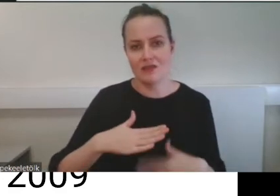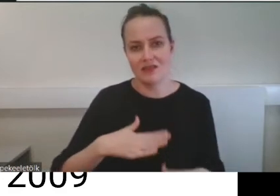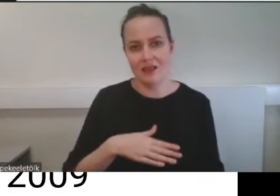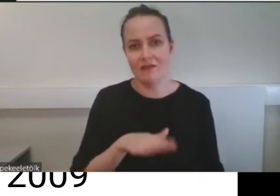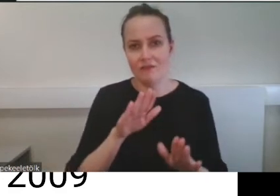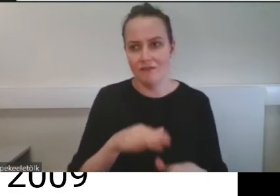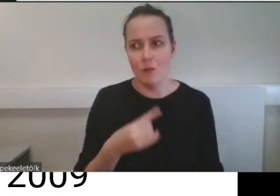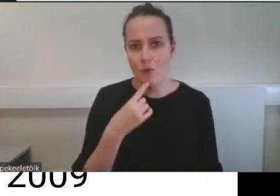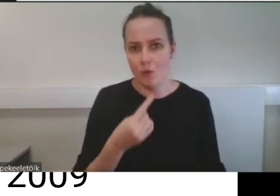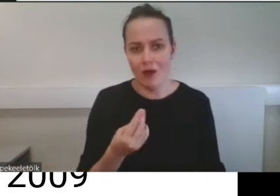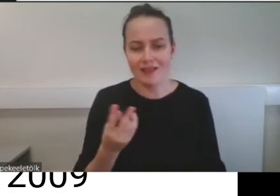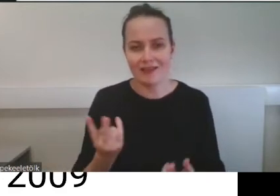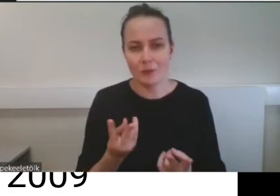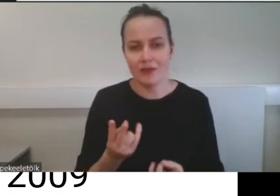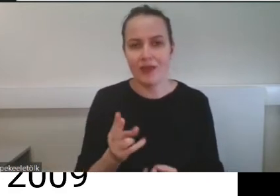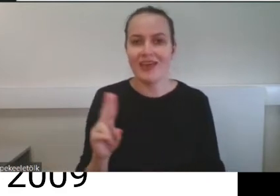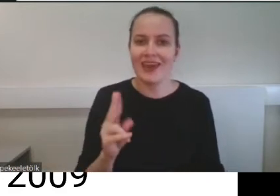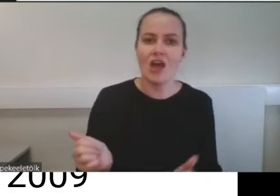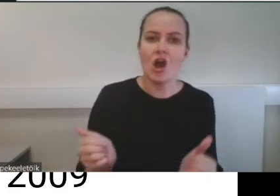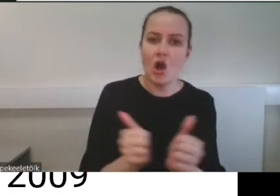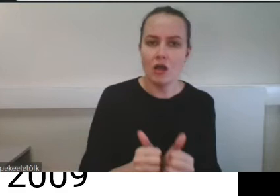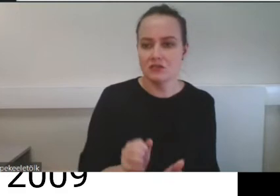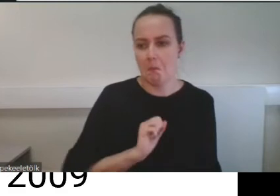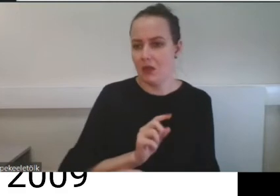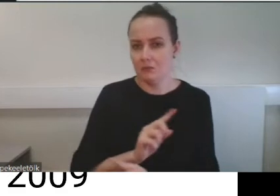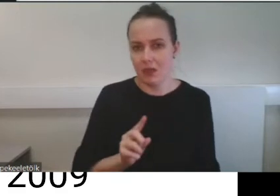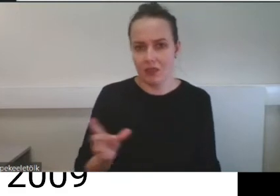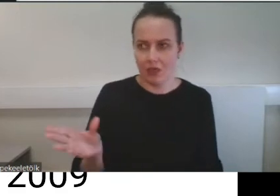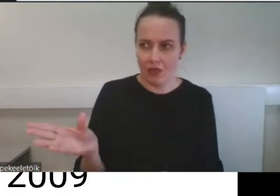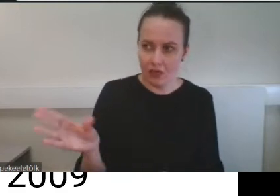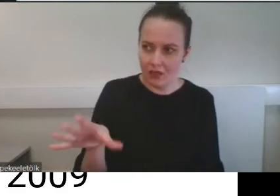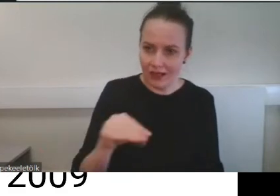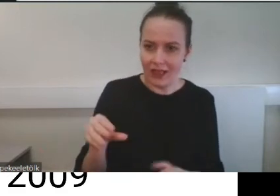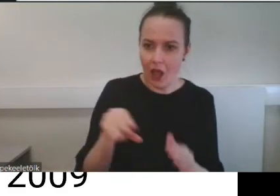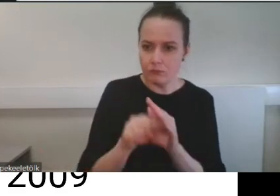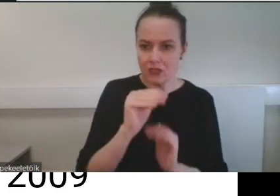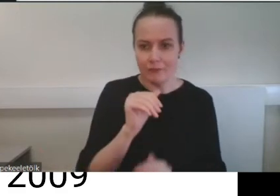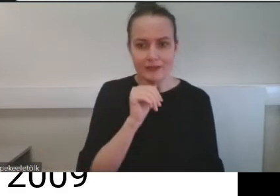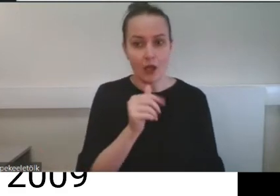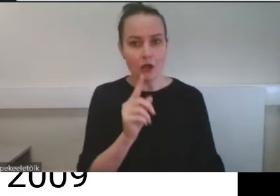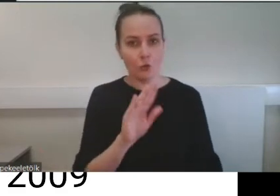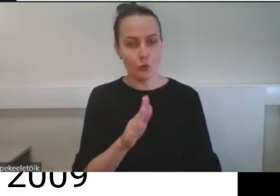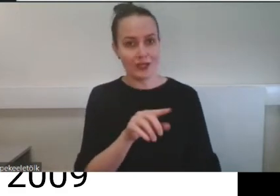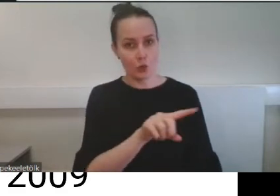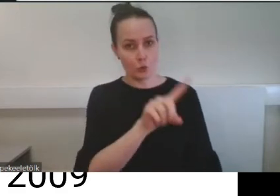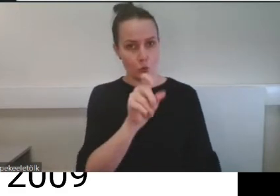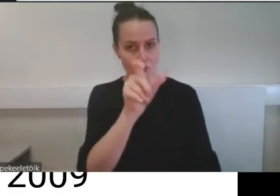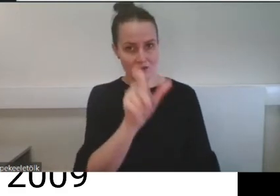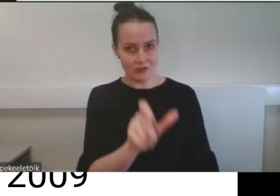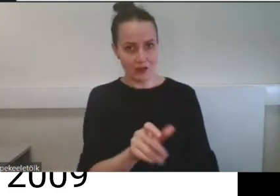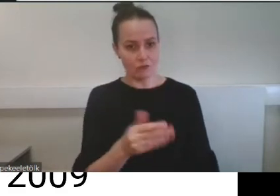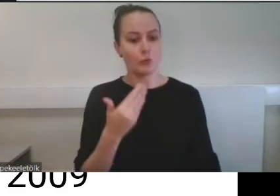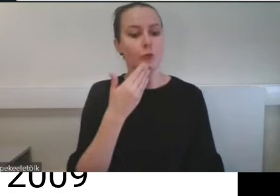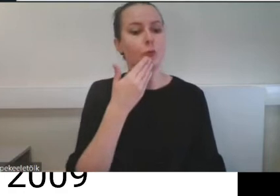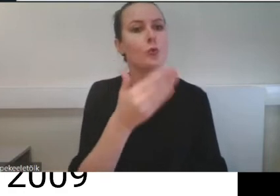parandada. Ja teine on siis olnud puuetega täiskasvanutele suunatud 16 plus elanikkonna uuring